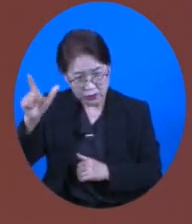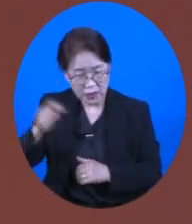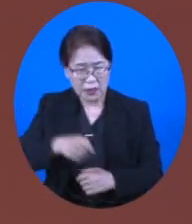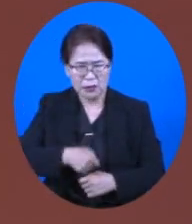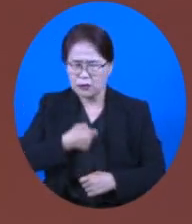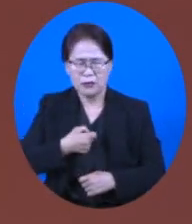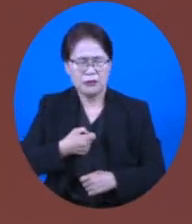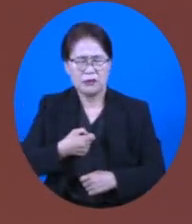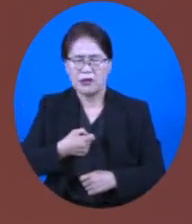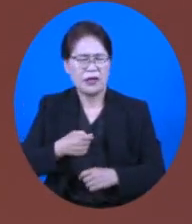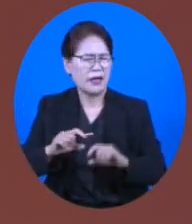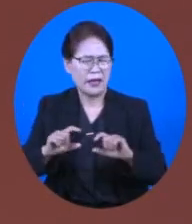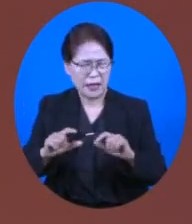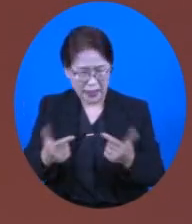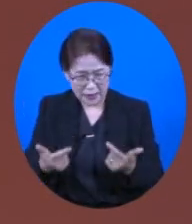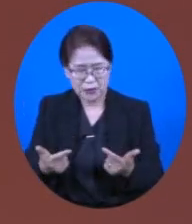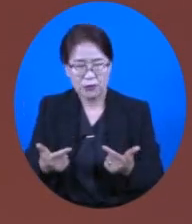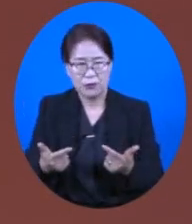의로워서가 아닙니다.